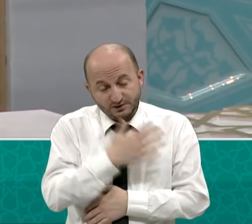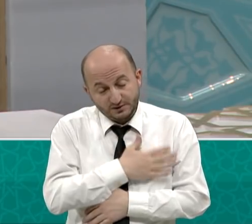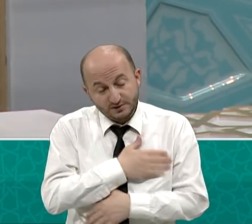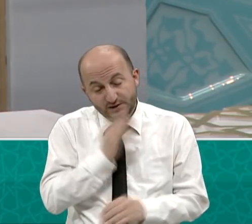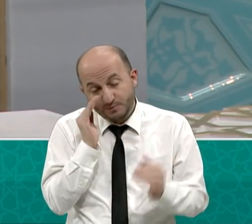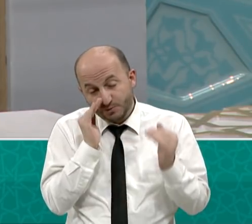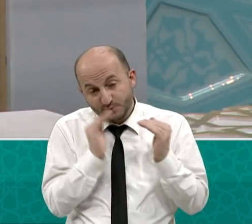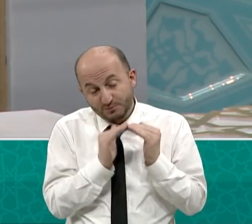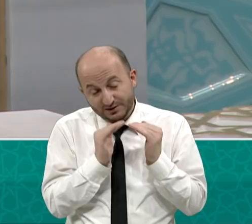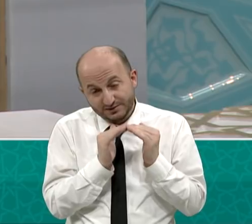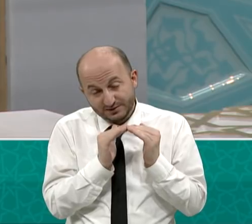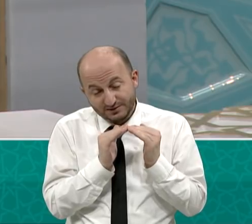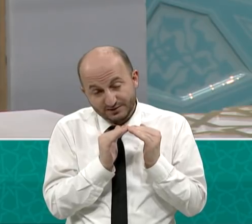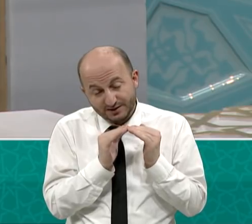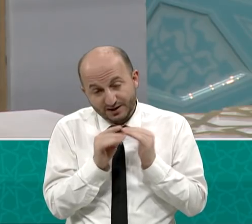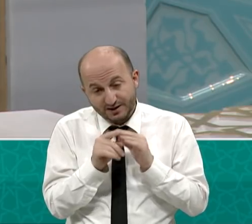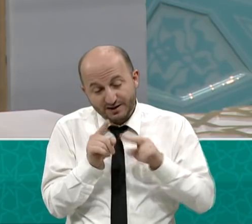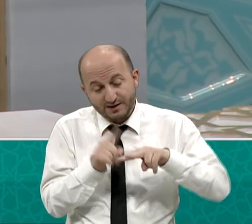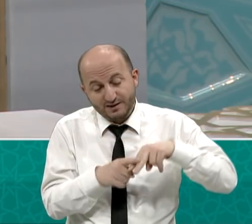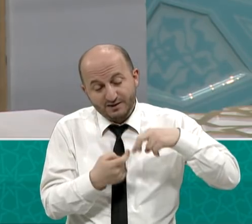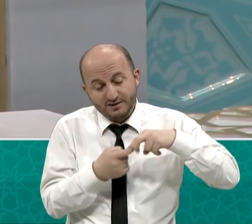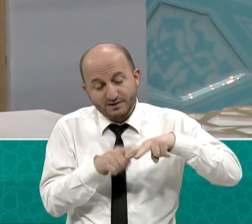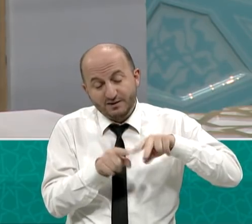da Rabbimiz Araf suresi